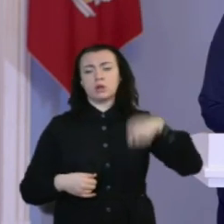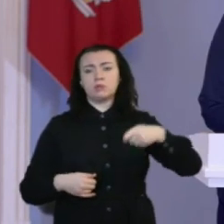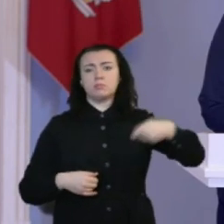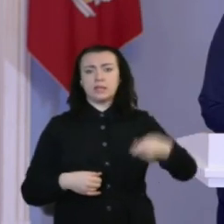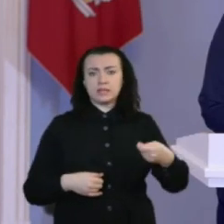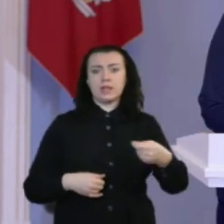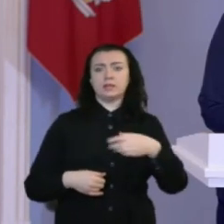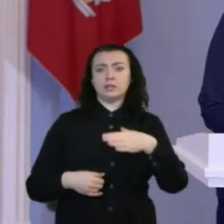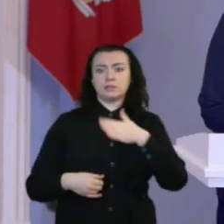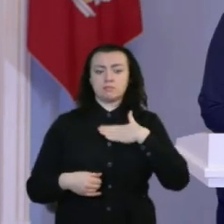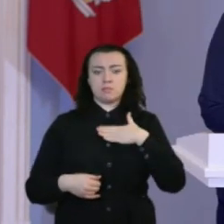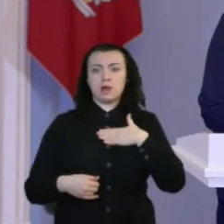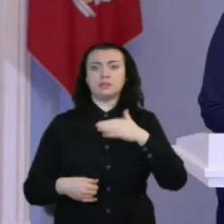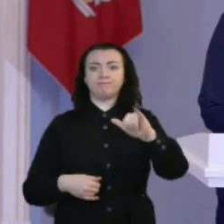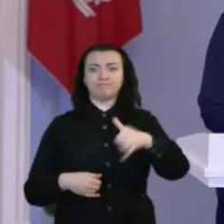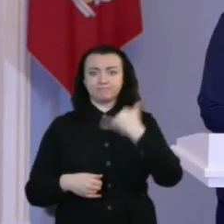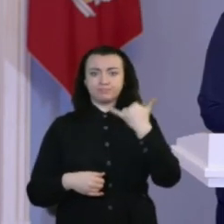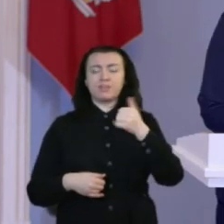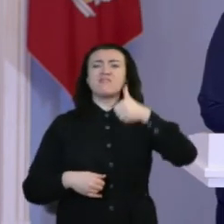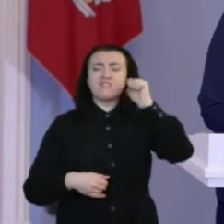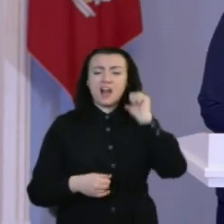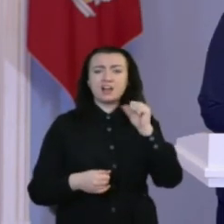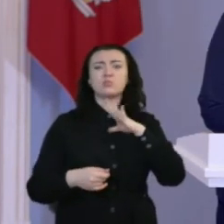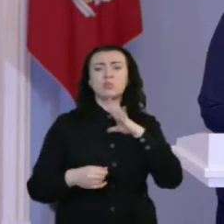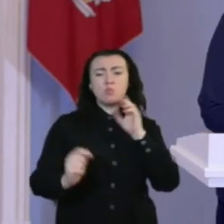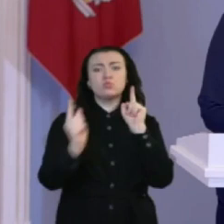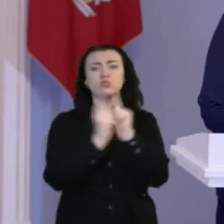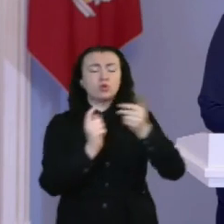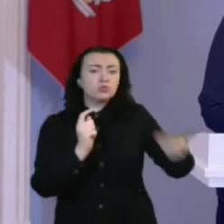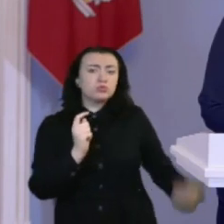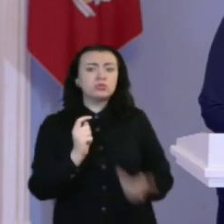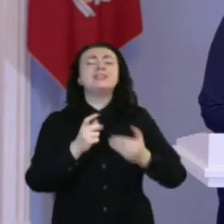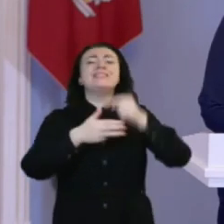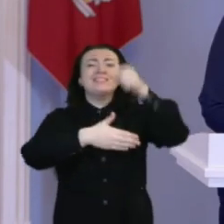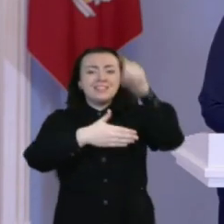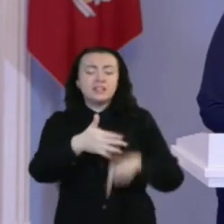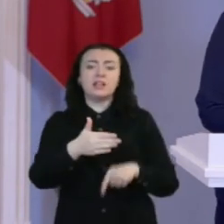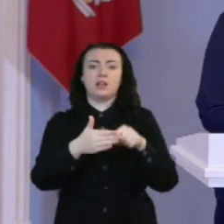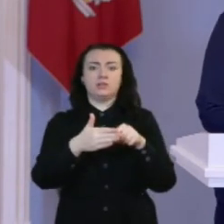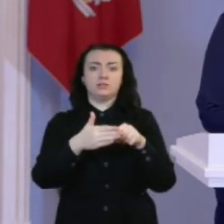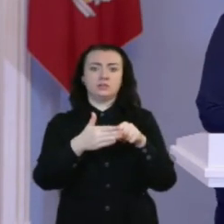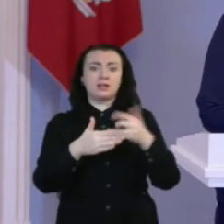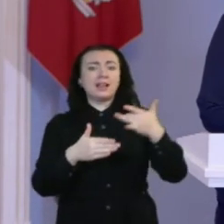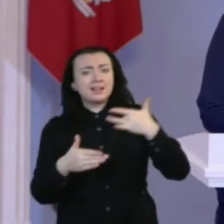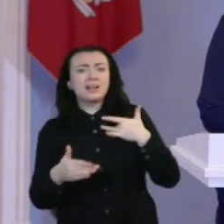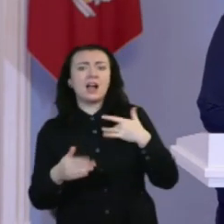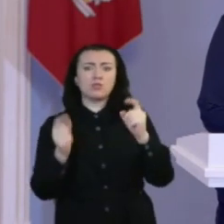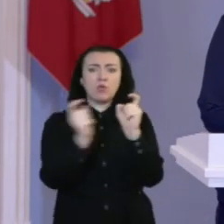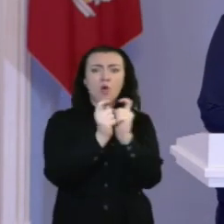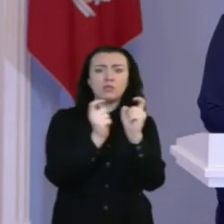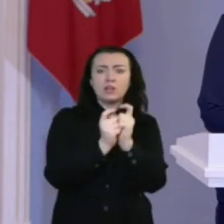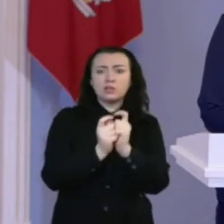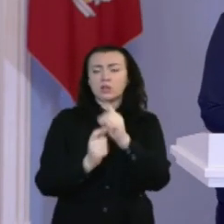ranką ir tikėjausi, nors ir nedidelė buvo tai viltis, bet tikėjausi, kad vis dėlto galbūt pavyks išsaugoti